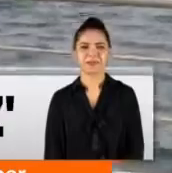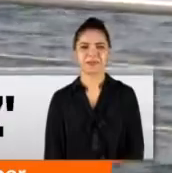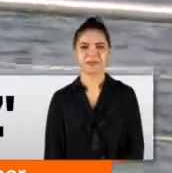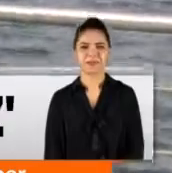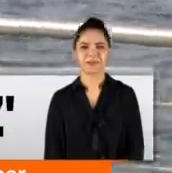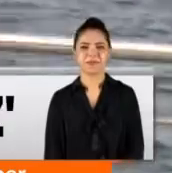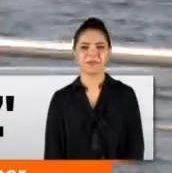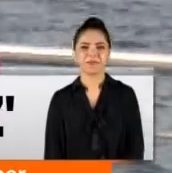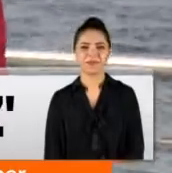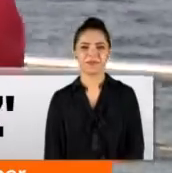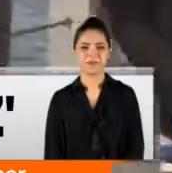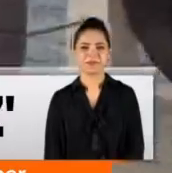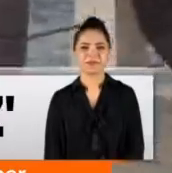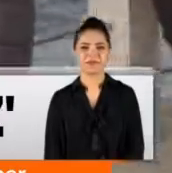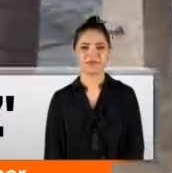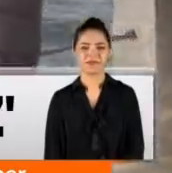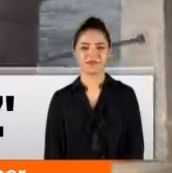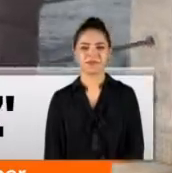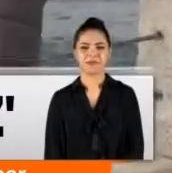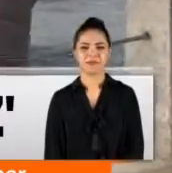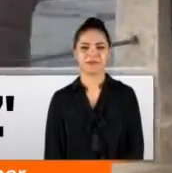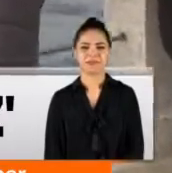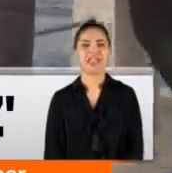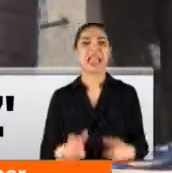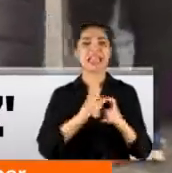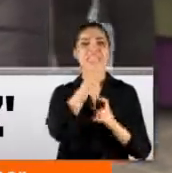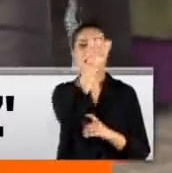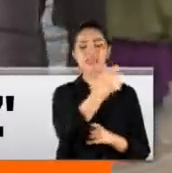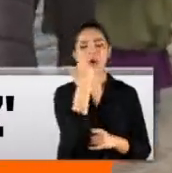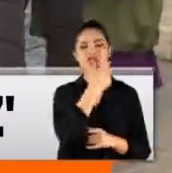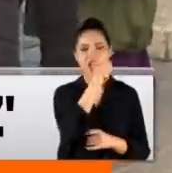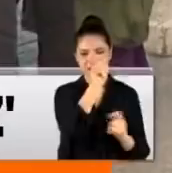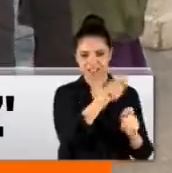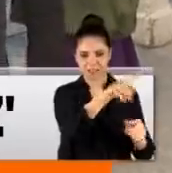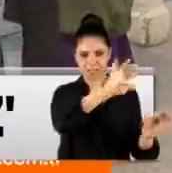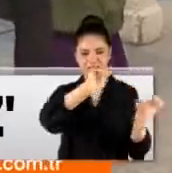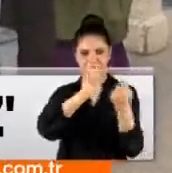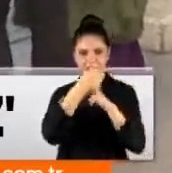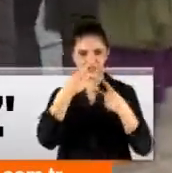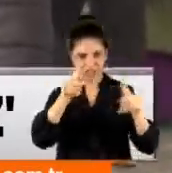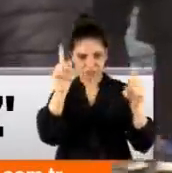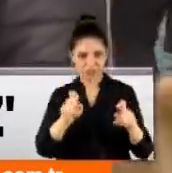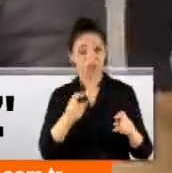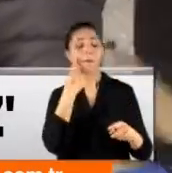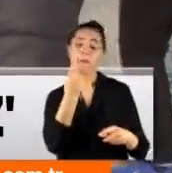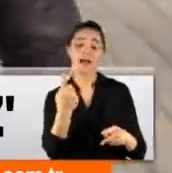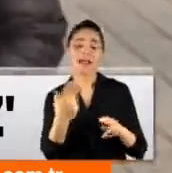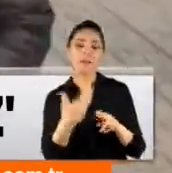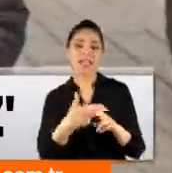bırak hayat sana gülmezsin. Seni Sibel Can'a dönüştürsen. Neden olmasın? O zaman